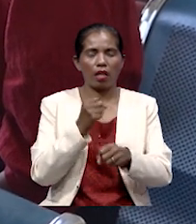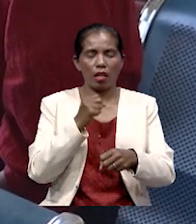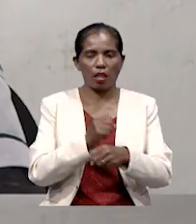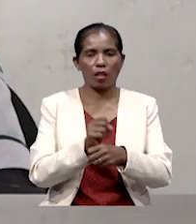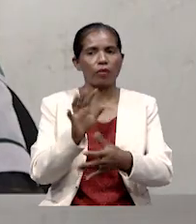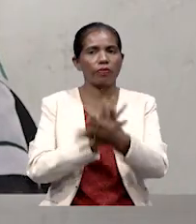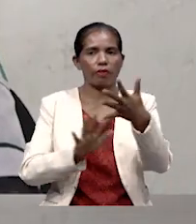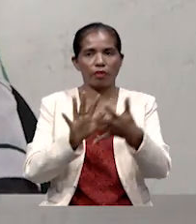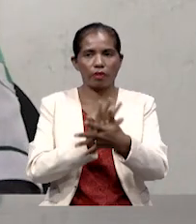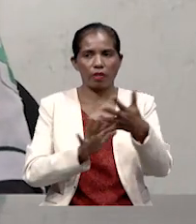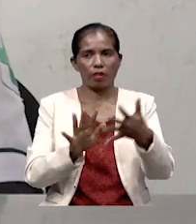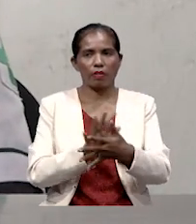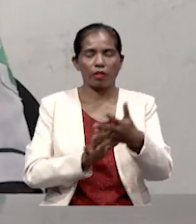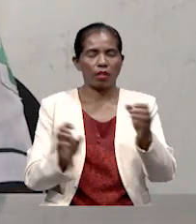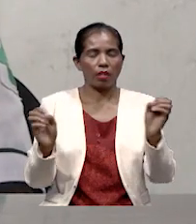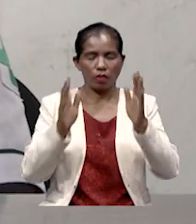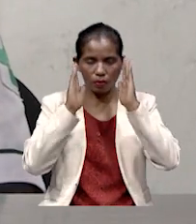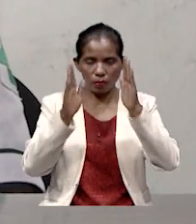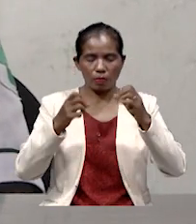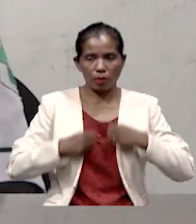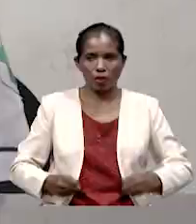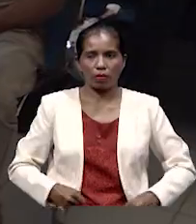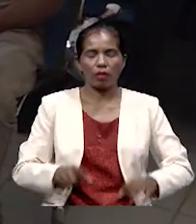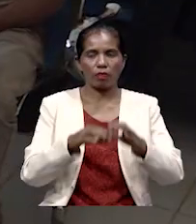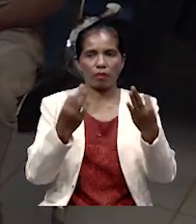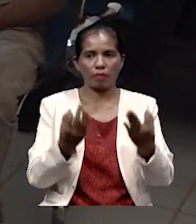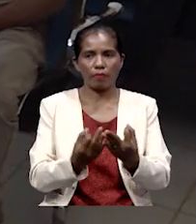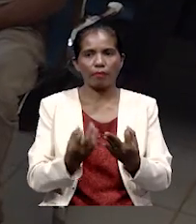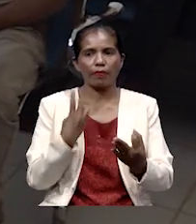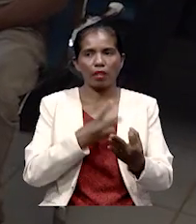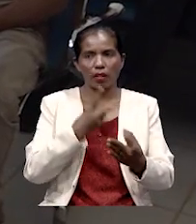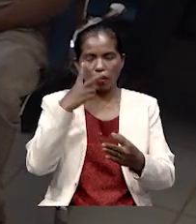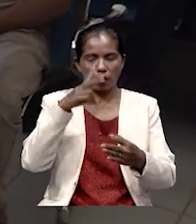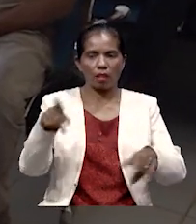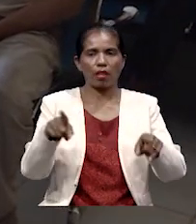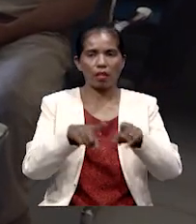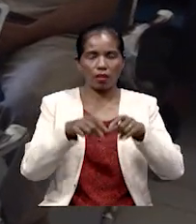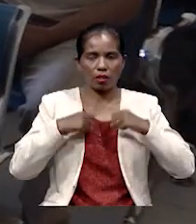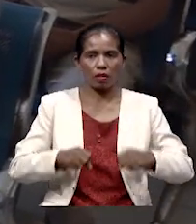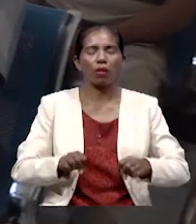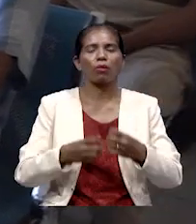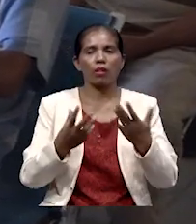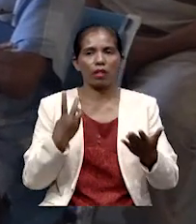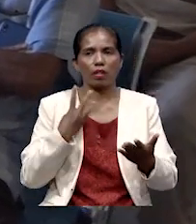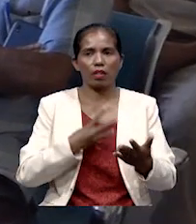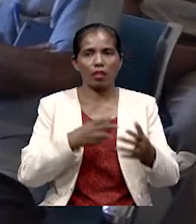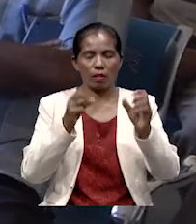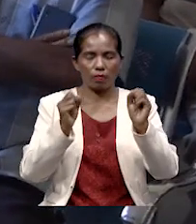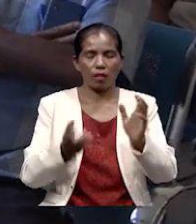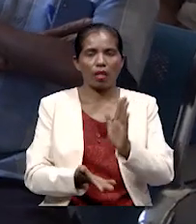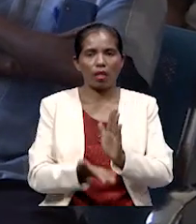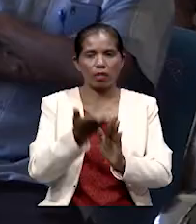samba saudi familien familien ma oni ne tira baita ne ve ma dura sono al saudi come sai tanto a sai